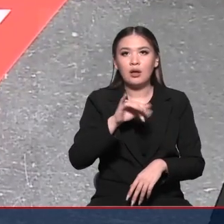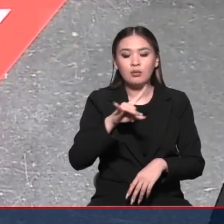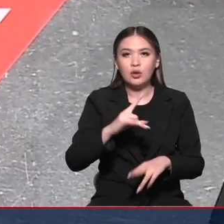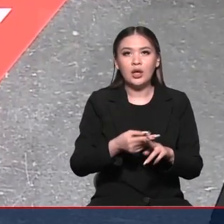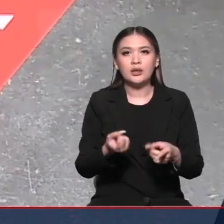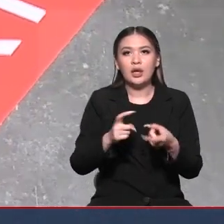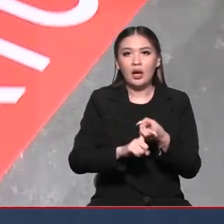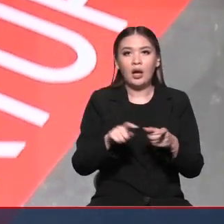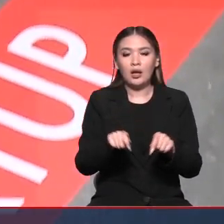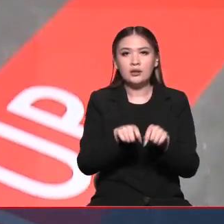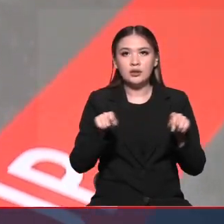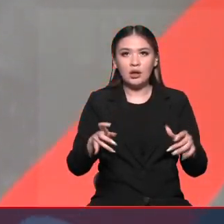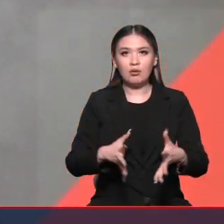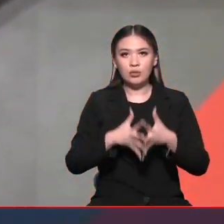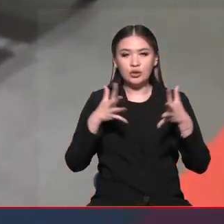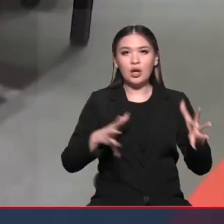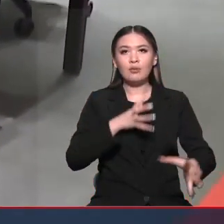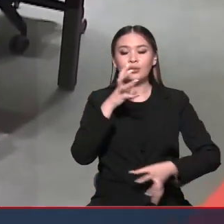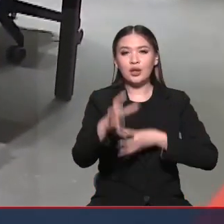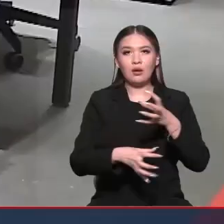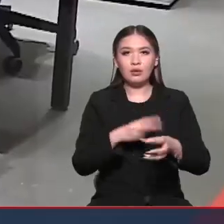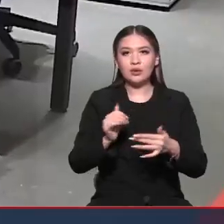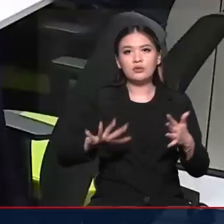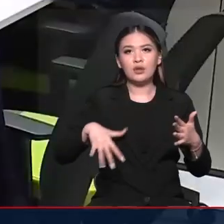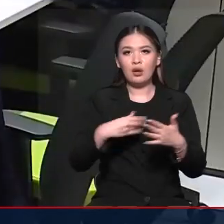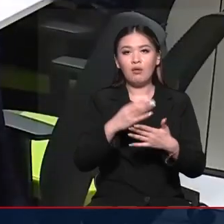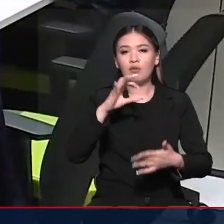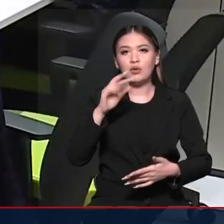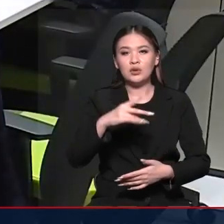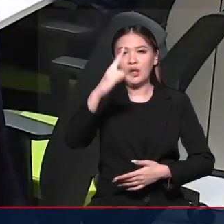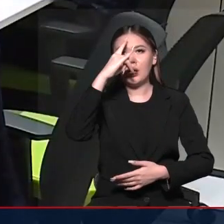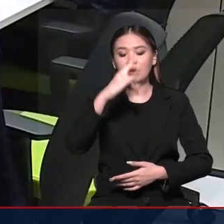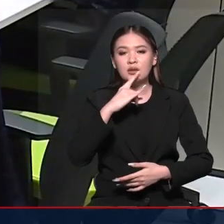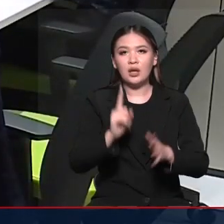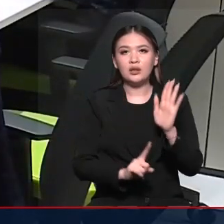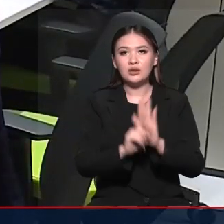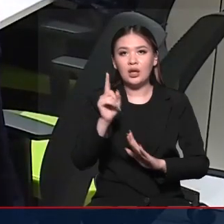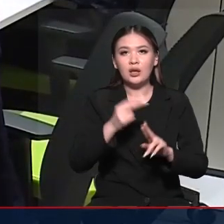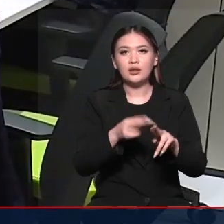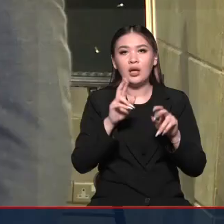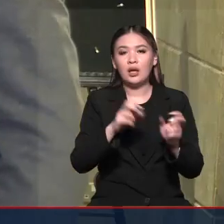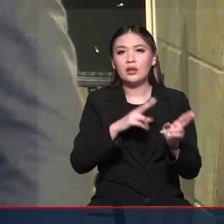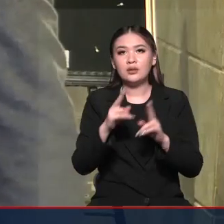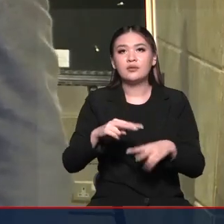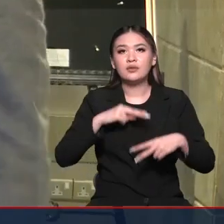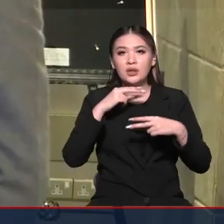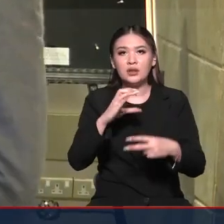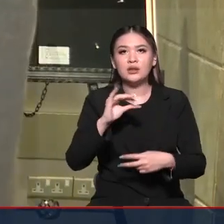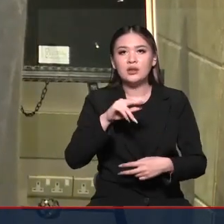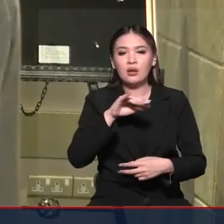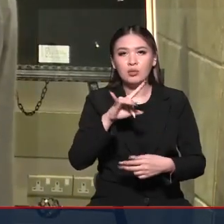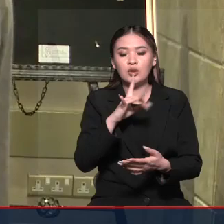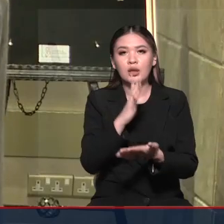значит, открыть завесу крупнейшего мирового инвестиционного фонда. Впрочем, казахстанские первопроходцы, как оказалось, в Сингапуре уже есть.